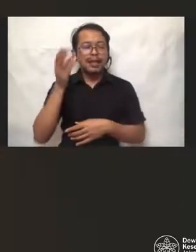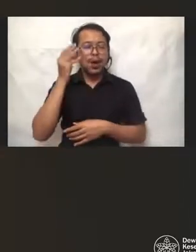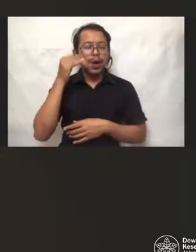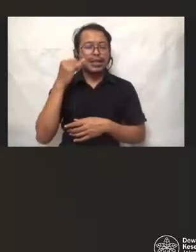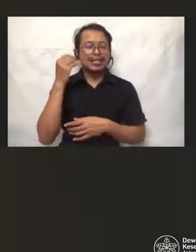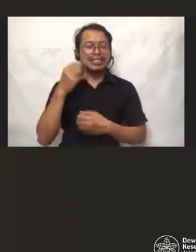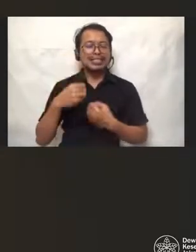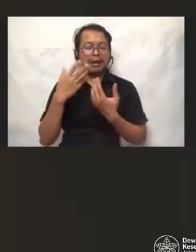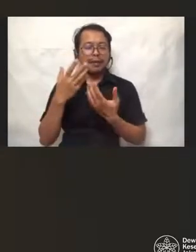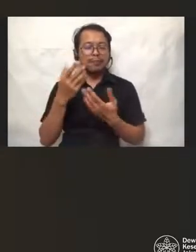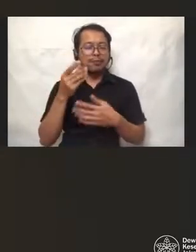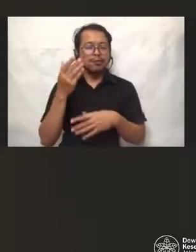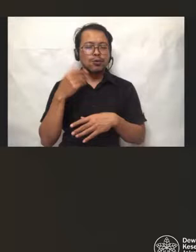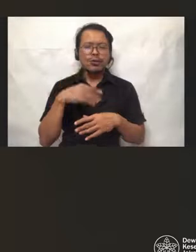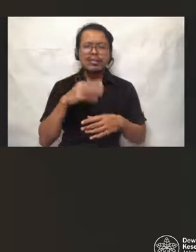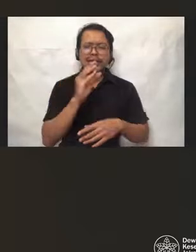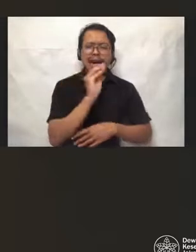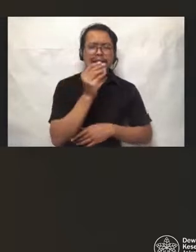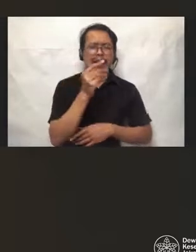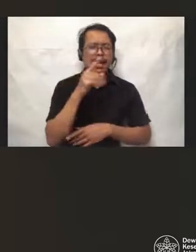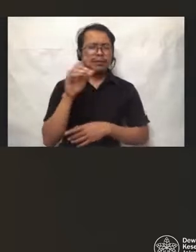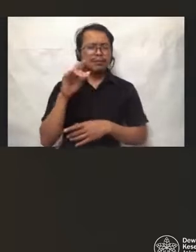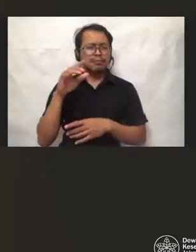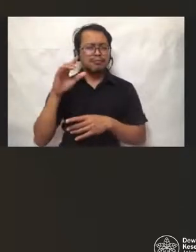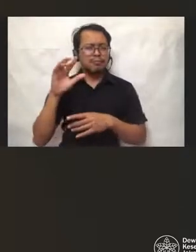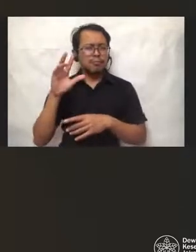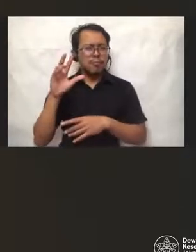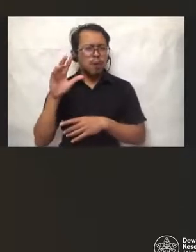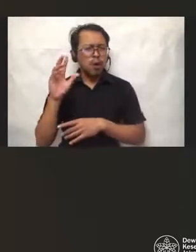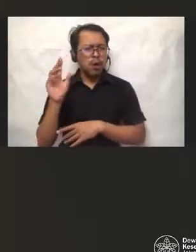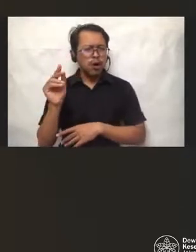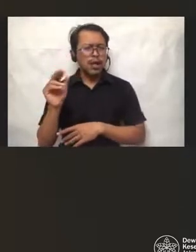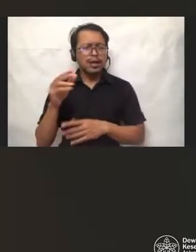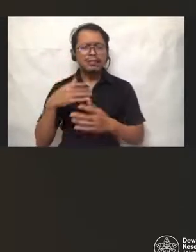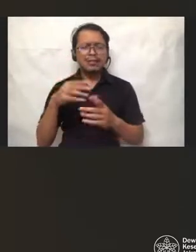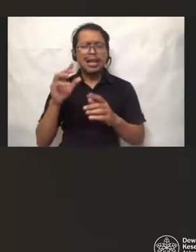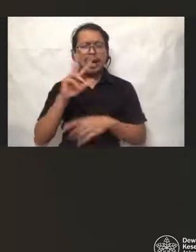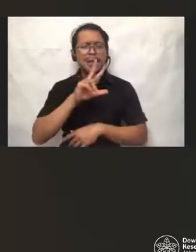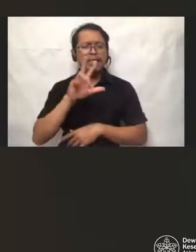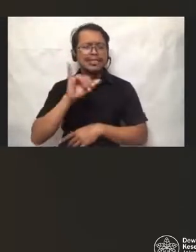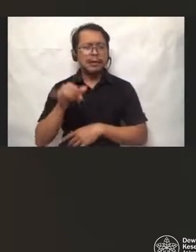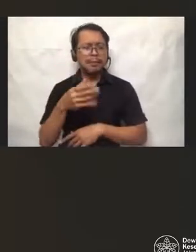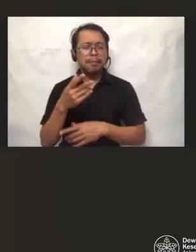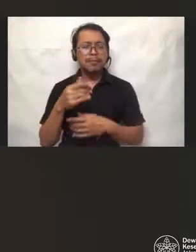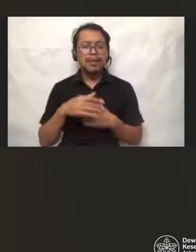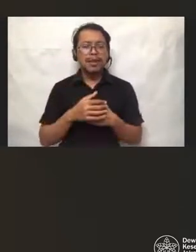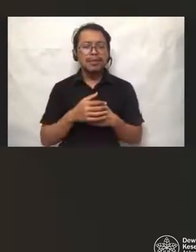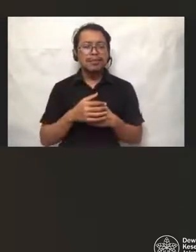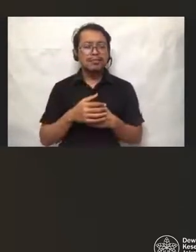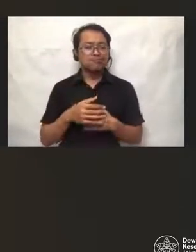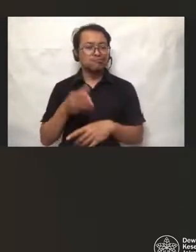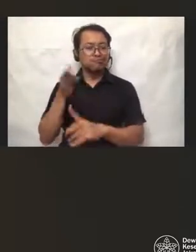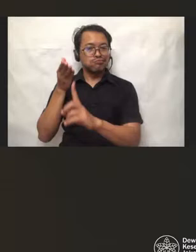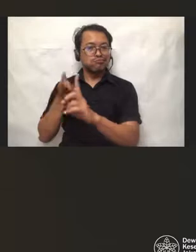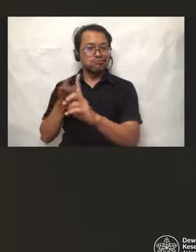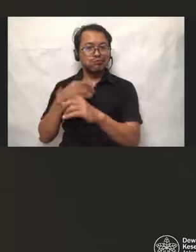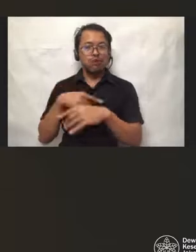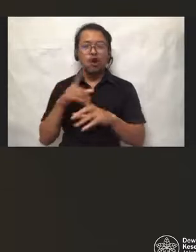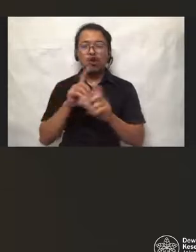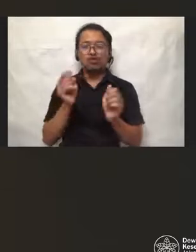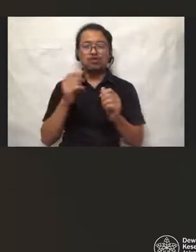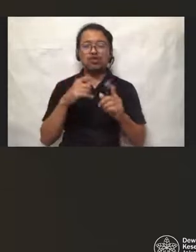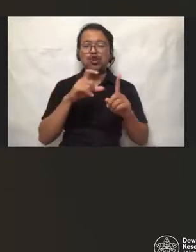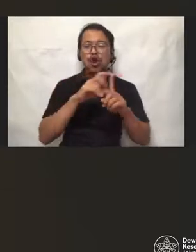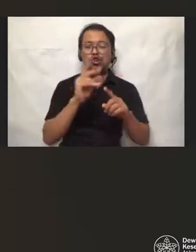Doha selama sekitar 8 jam. Itulah saat doktor yang lulus dengan predikat amat baik dan meraih penghargaan